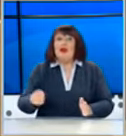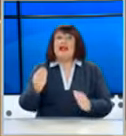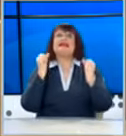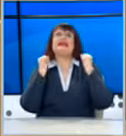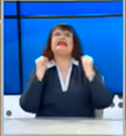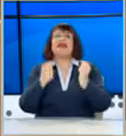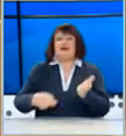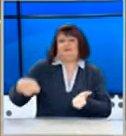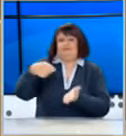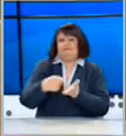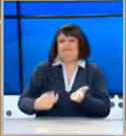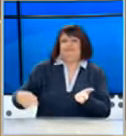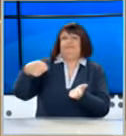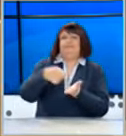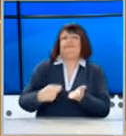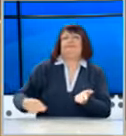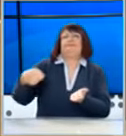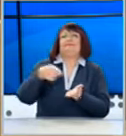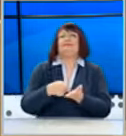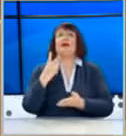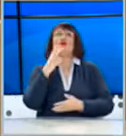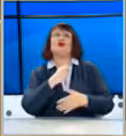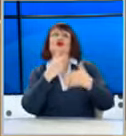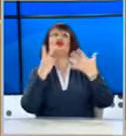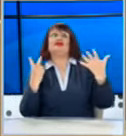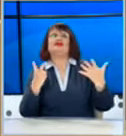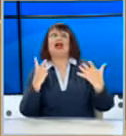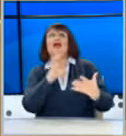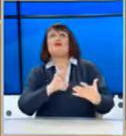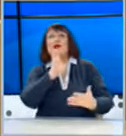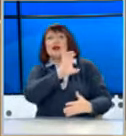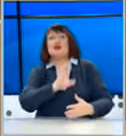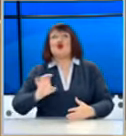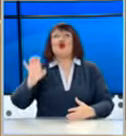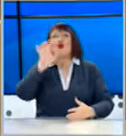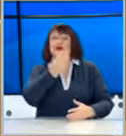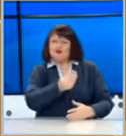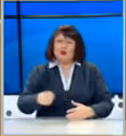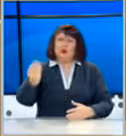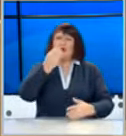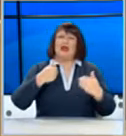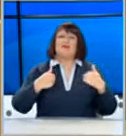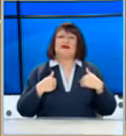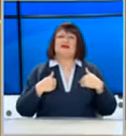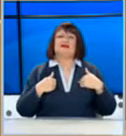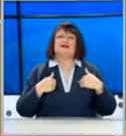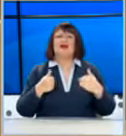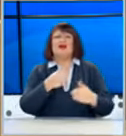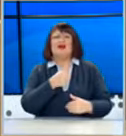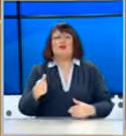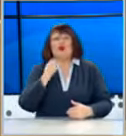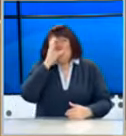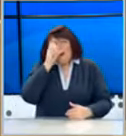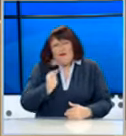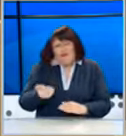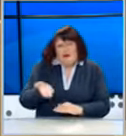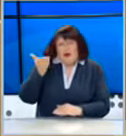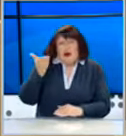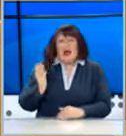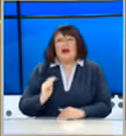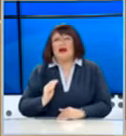του στις 27 ευρωπαϊκές χώρες και μας επερνά μόνο η Βουλγαρία, ενώ μεσολάβησε